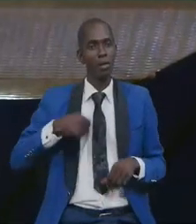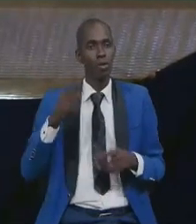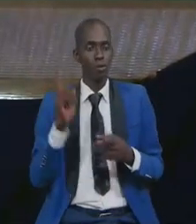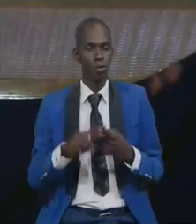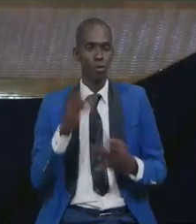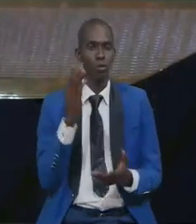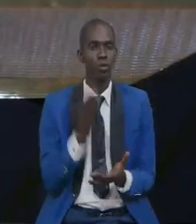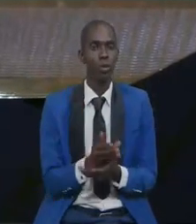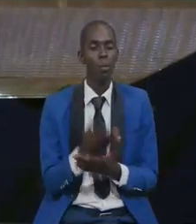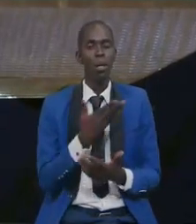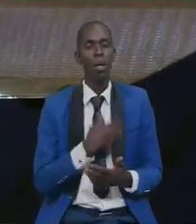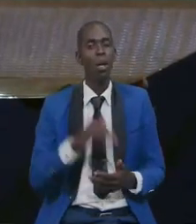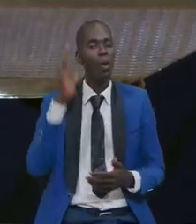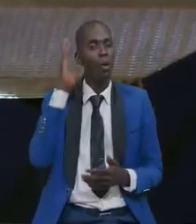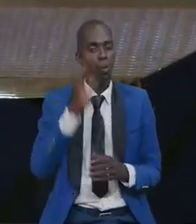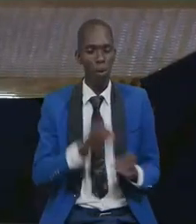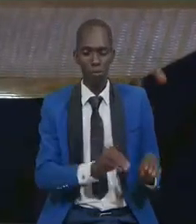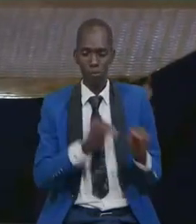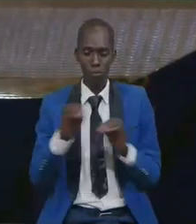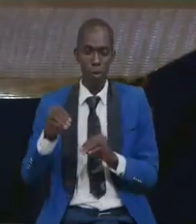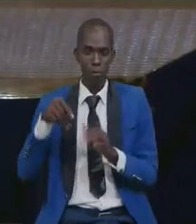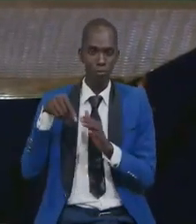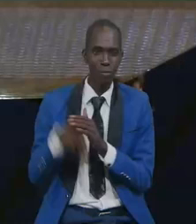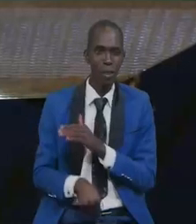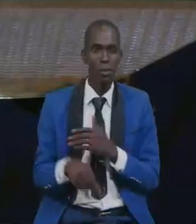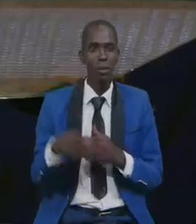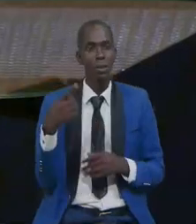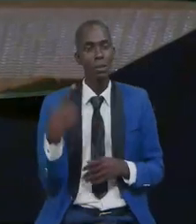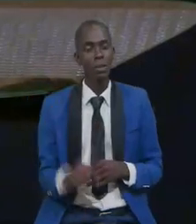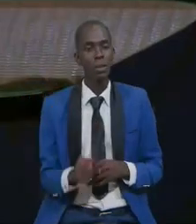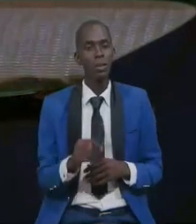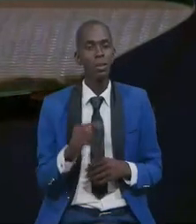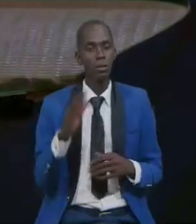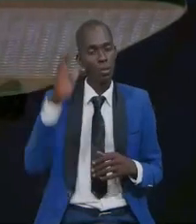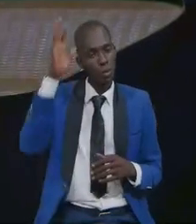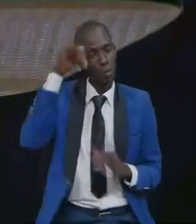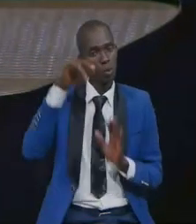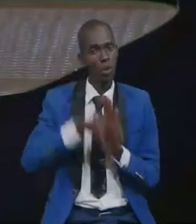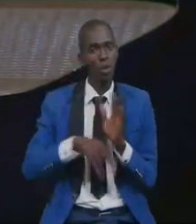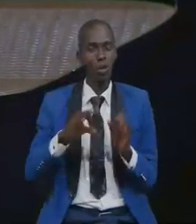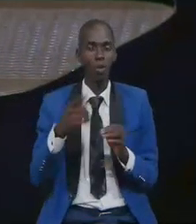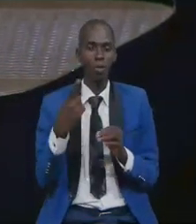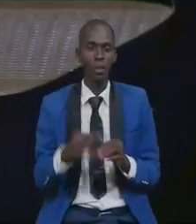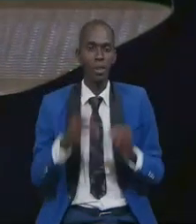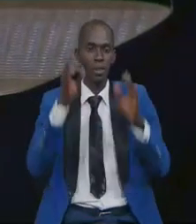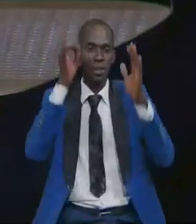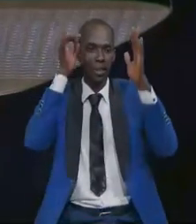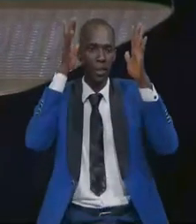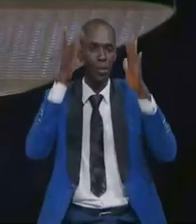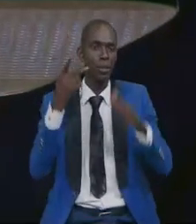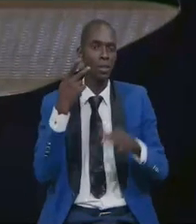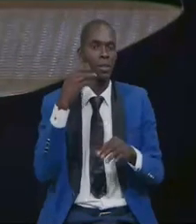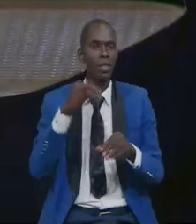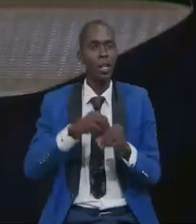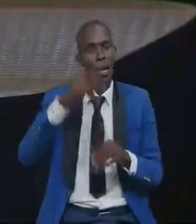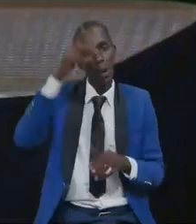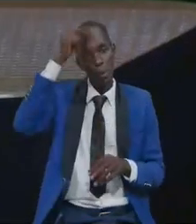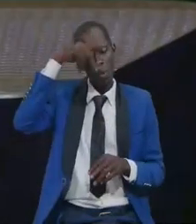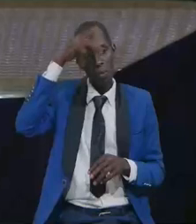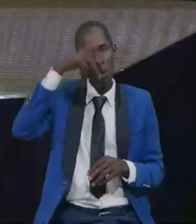des hautains et j'abattrai l'arrogance des tyrans. Voyez, dans Proverbe